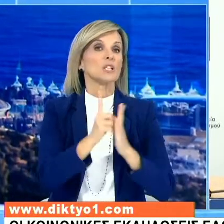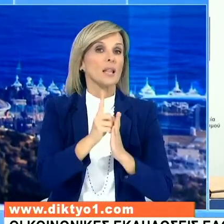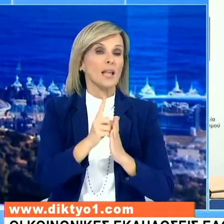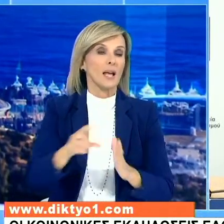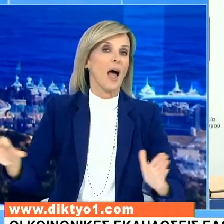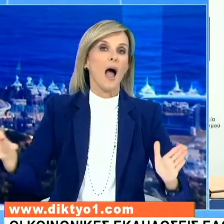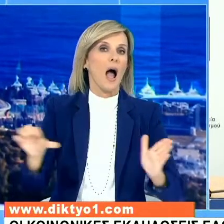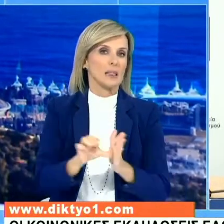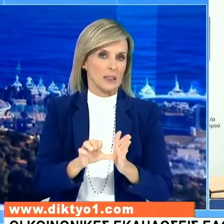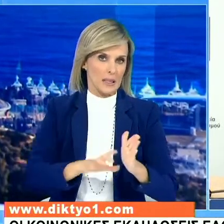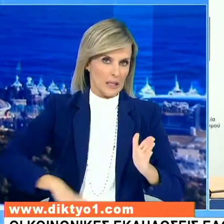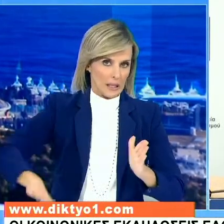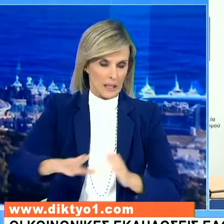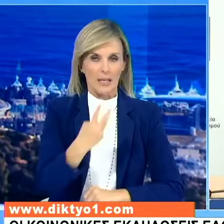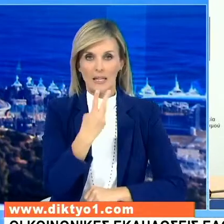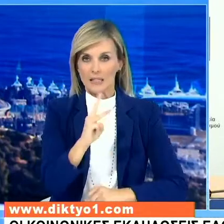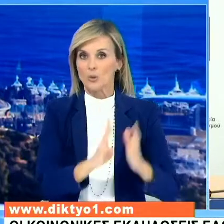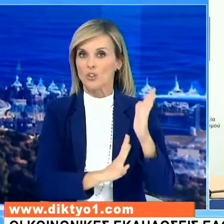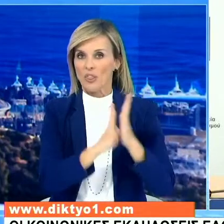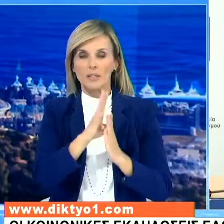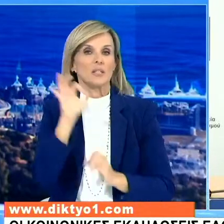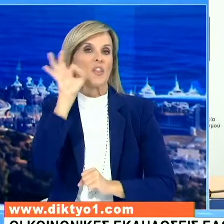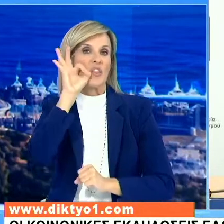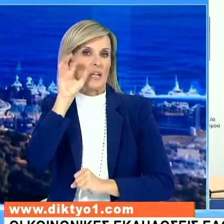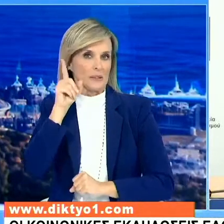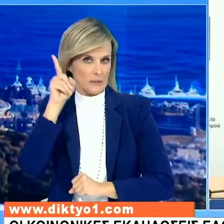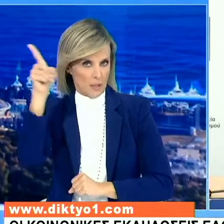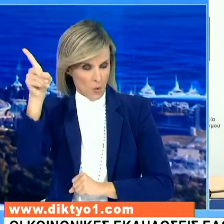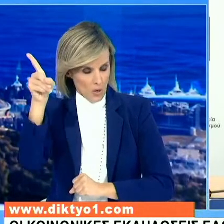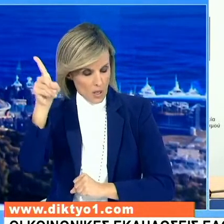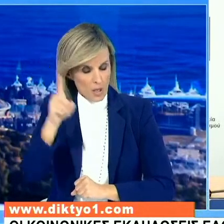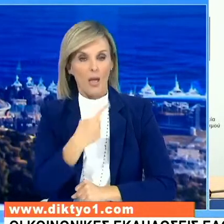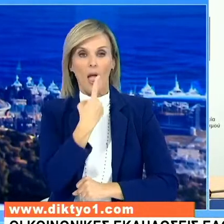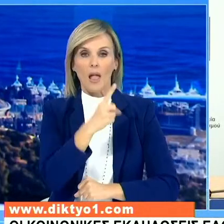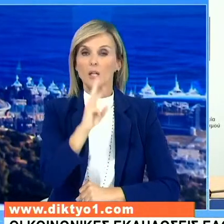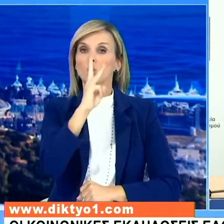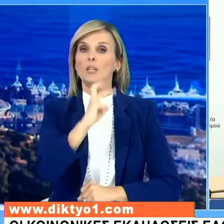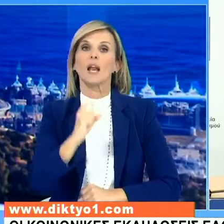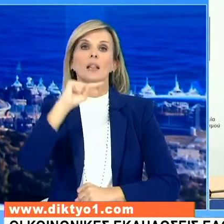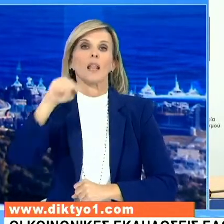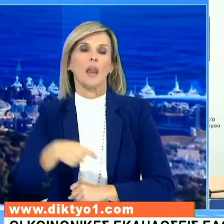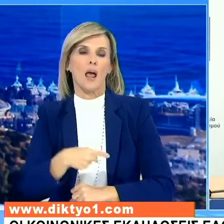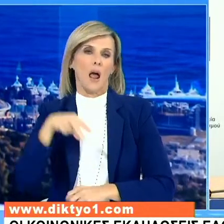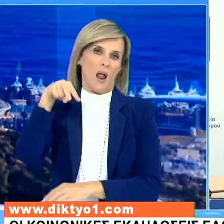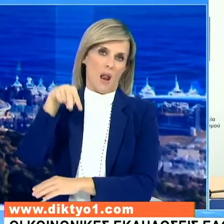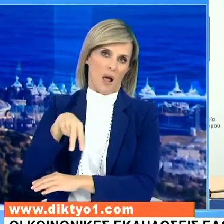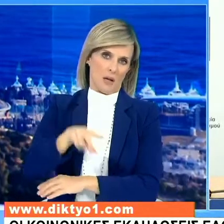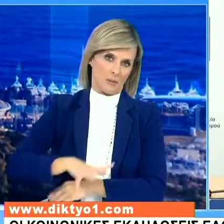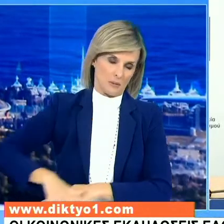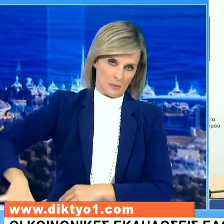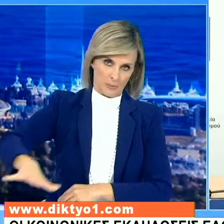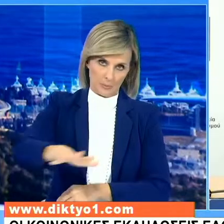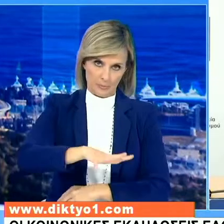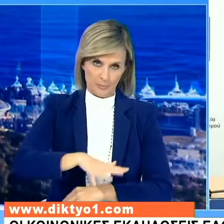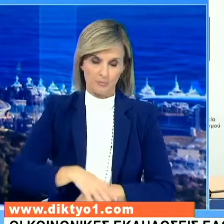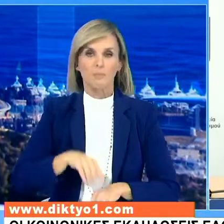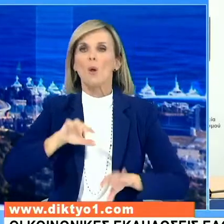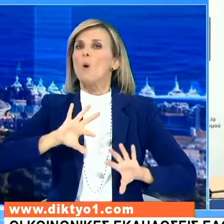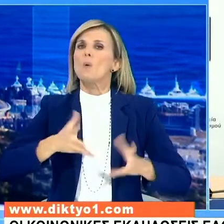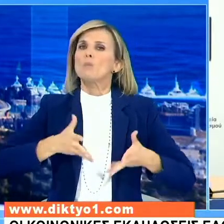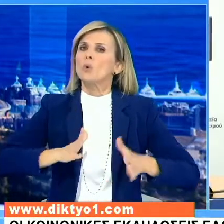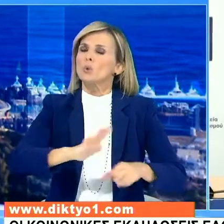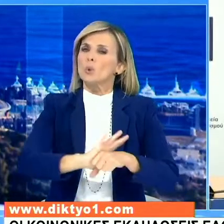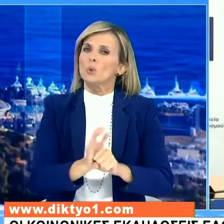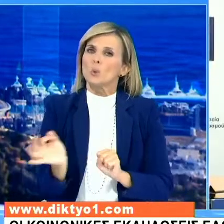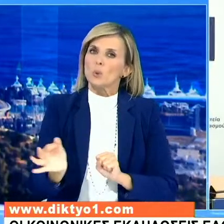στην Αττική, 314 στη Θεσσαλονίκη και 139 στη Λάρισα. Η πορεία της